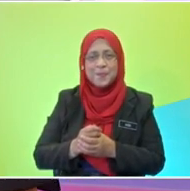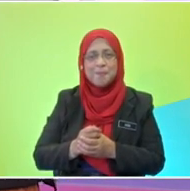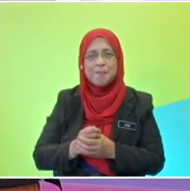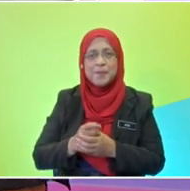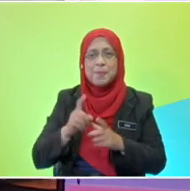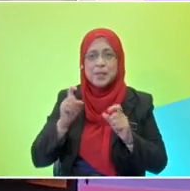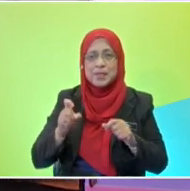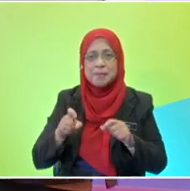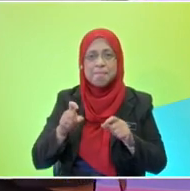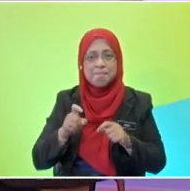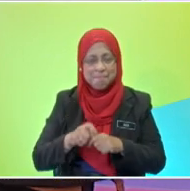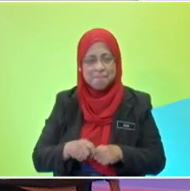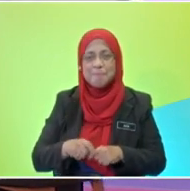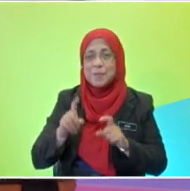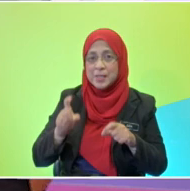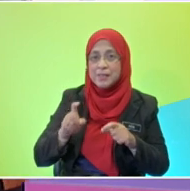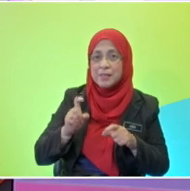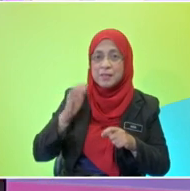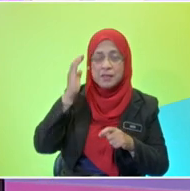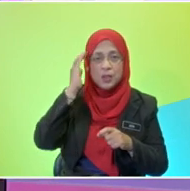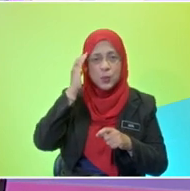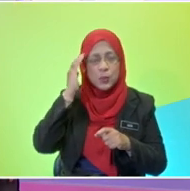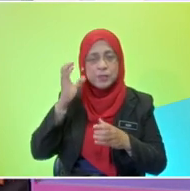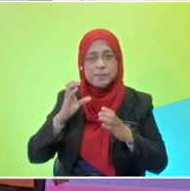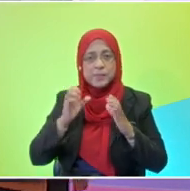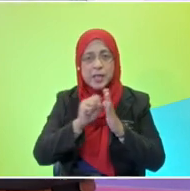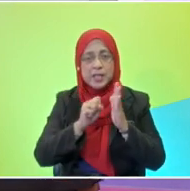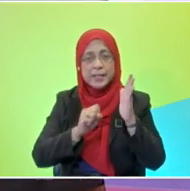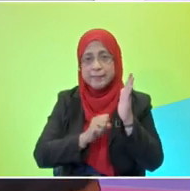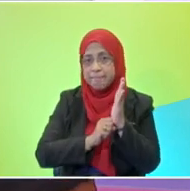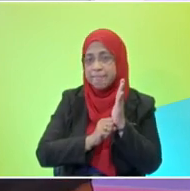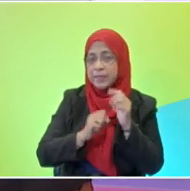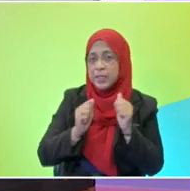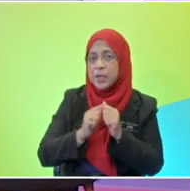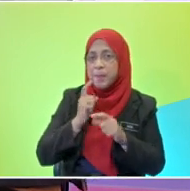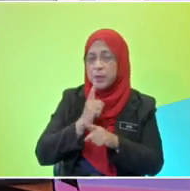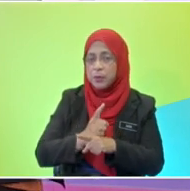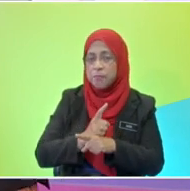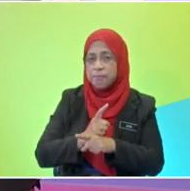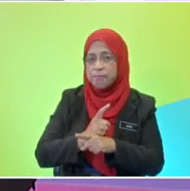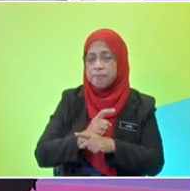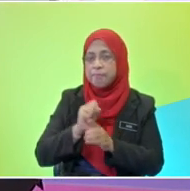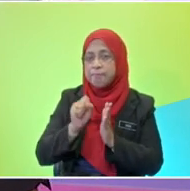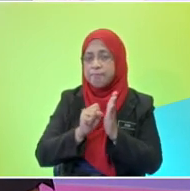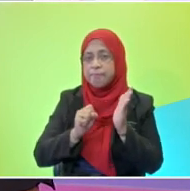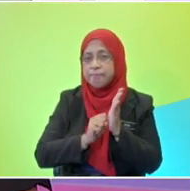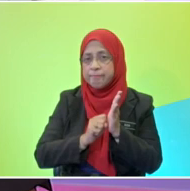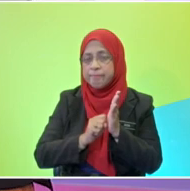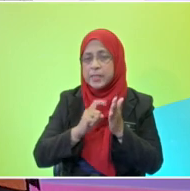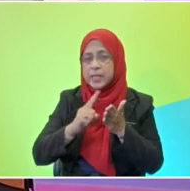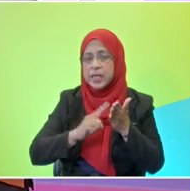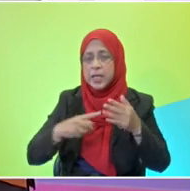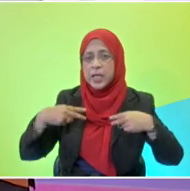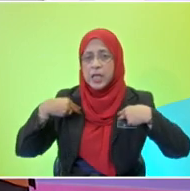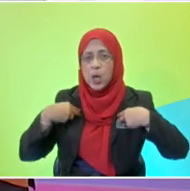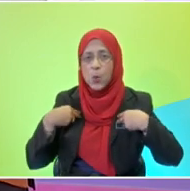daripada Zakat harta bukan ya Oke jadi itulah yang kedua yaitu zakat hewan ternak dan